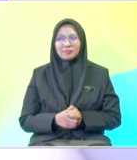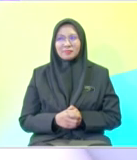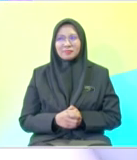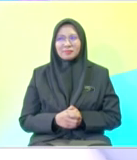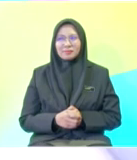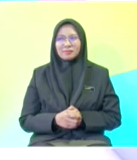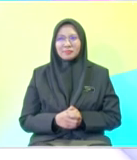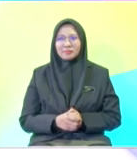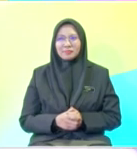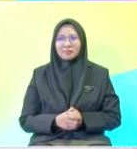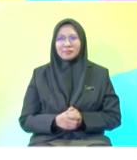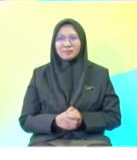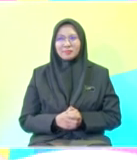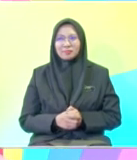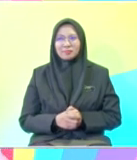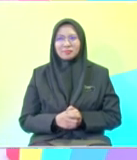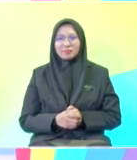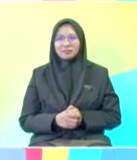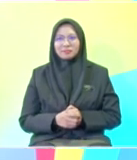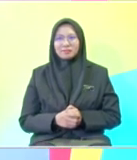jawabannya betul ataupun